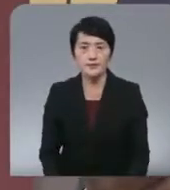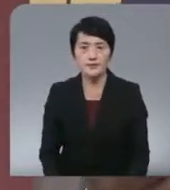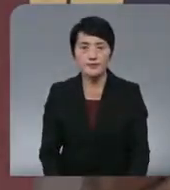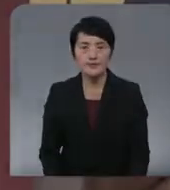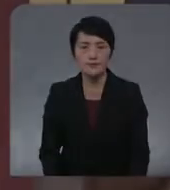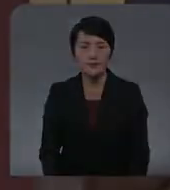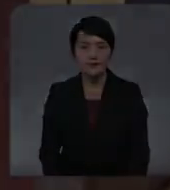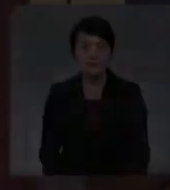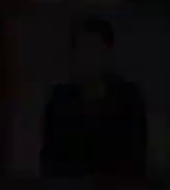です